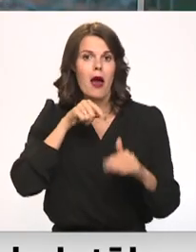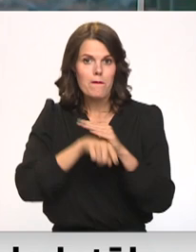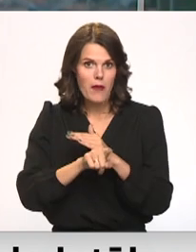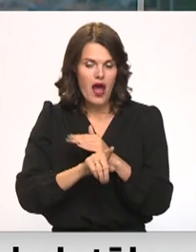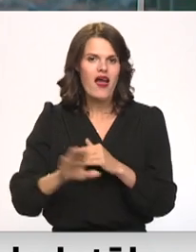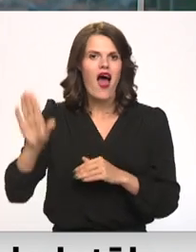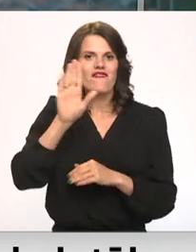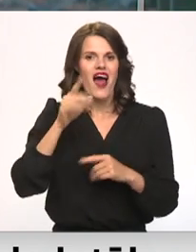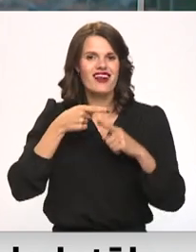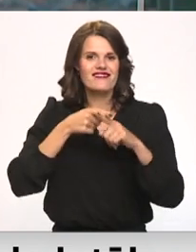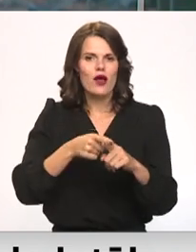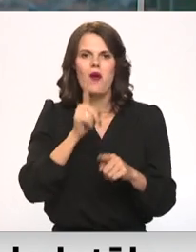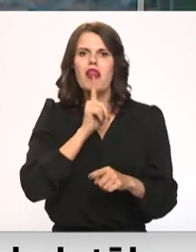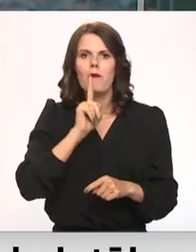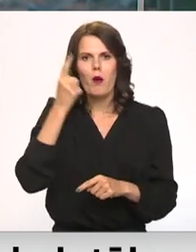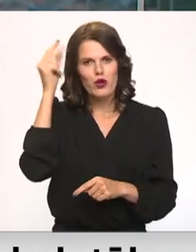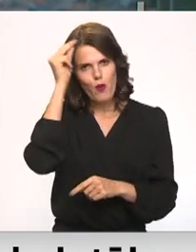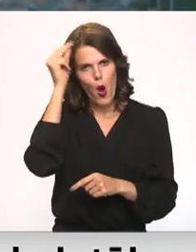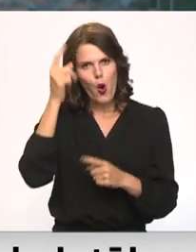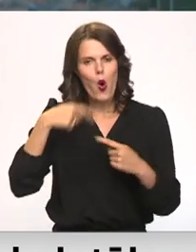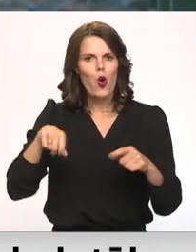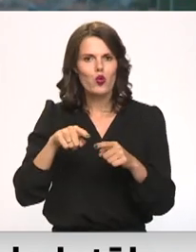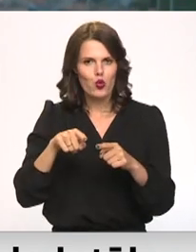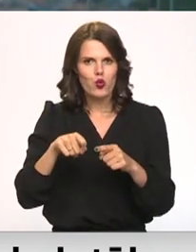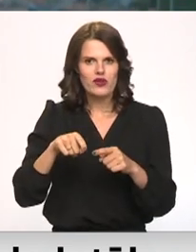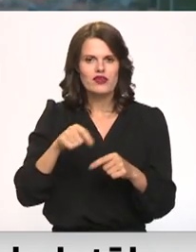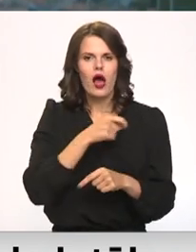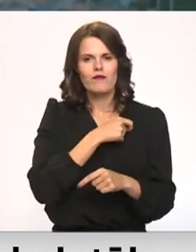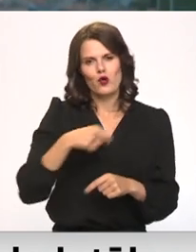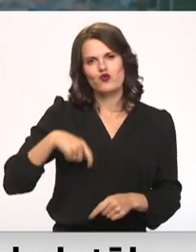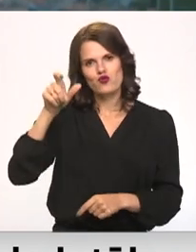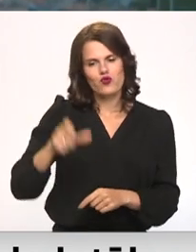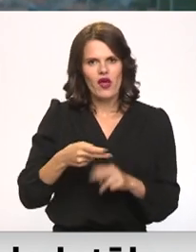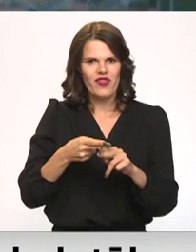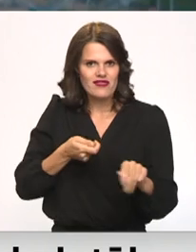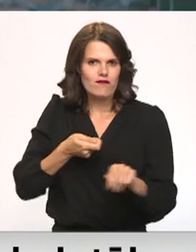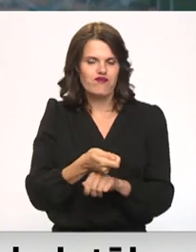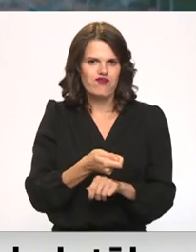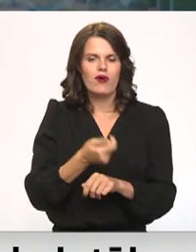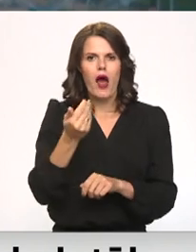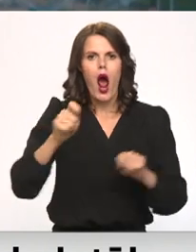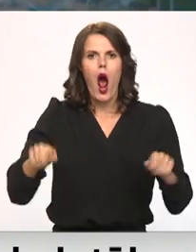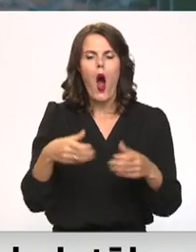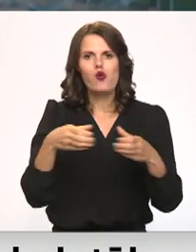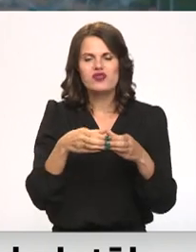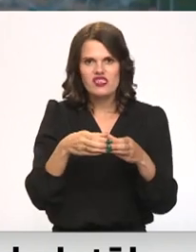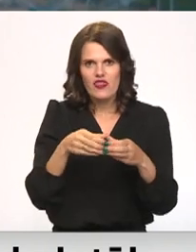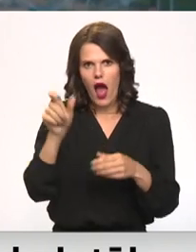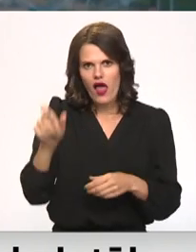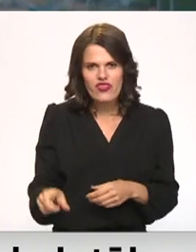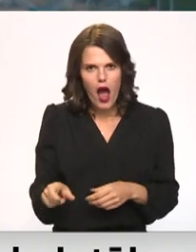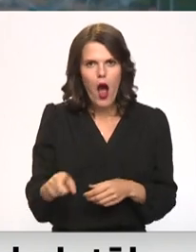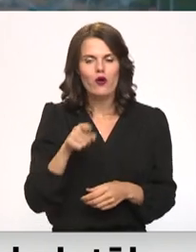tehnikuma pirmā kursa audzēkne ar nazi vairāk kārt sadūra savu kursa audzinātāju. Skolotāja ievietota slimnīcā reanimācijā un, cik zināms,